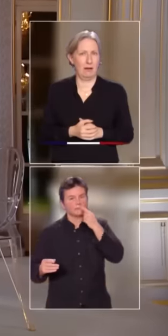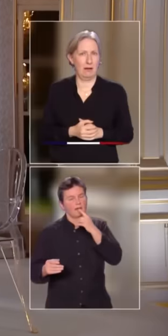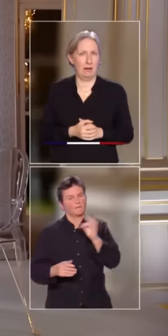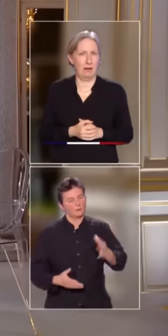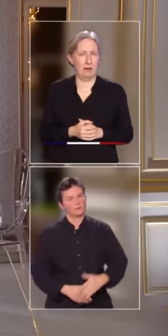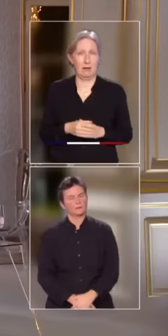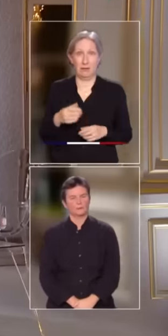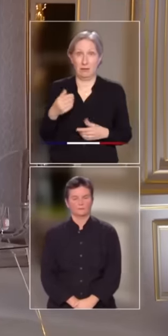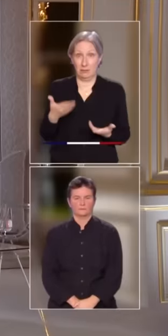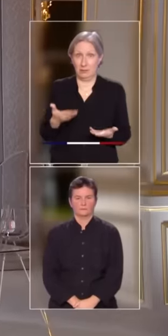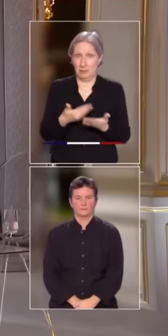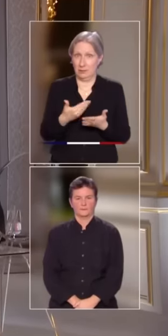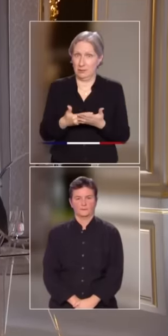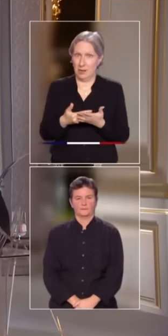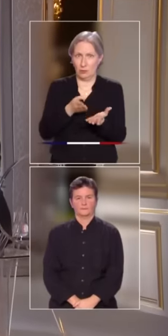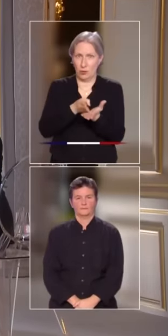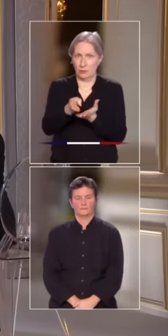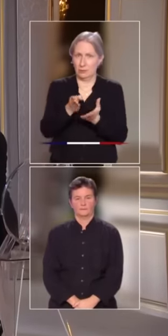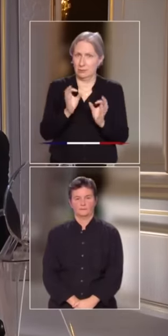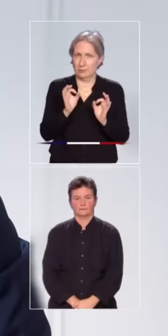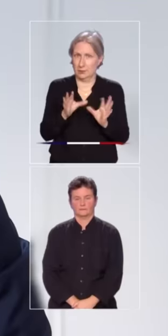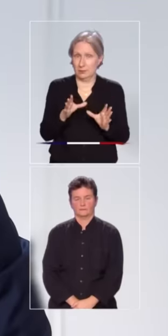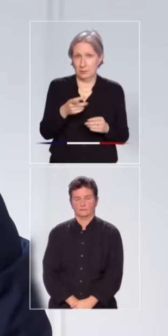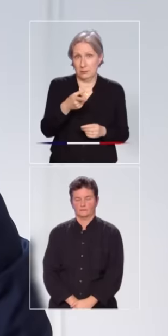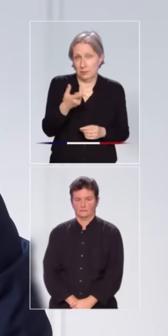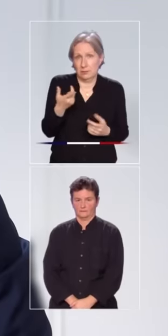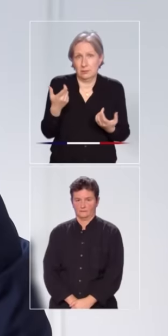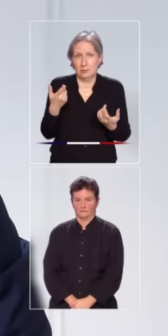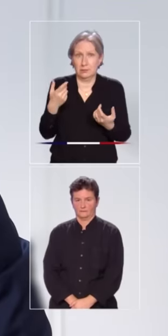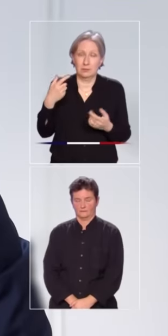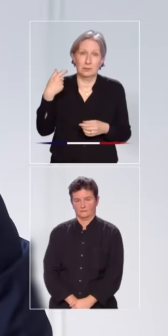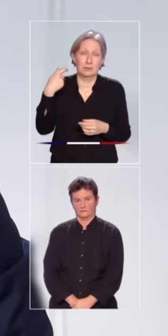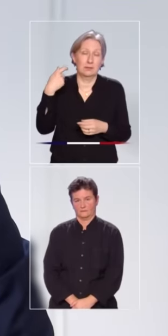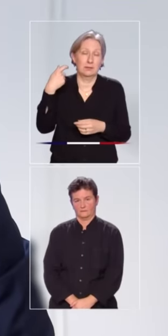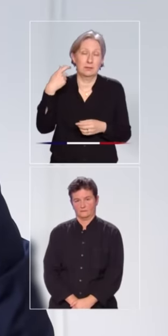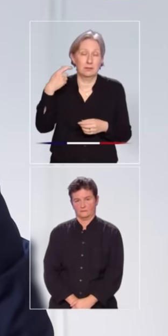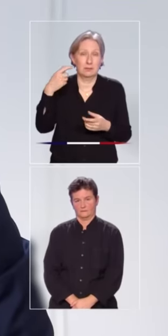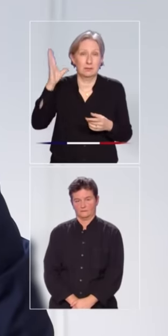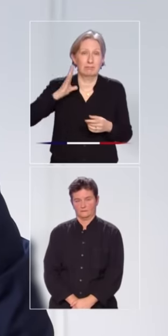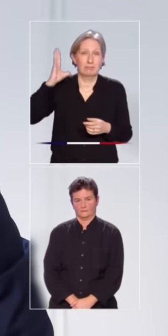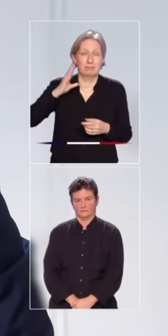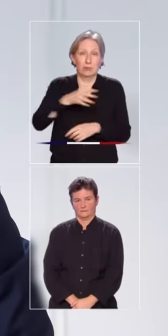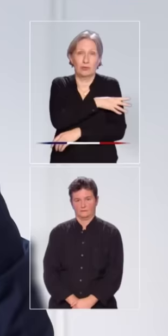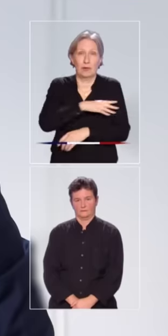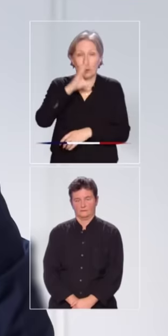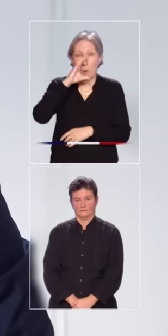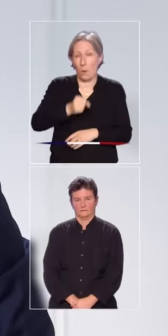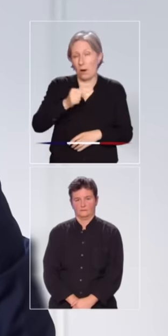que c'est le sens même du choix qui a été fait par le général de Gaulle dès après la Deuxième Guerre